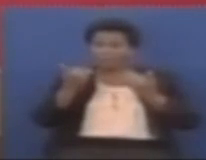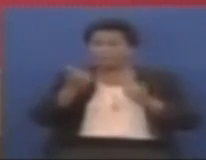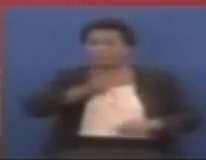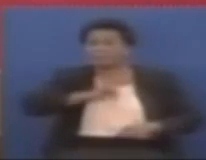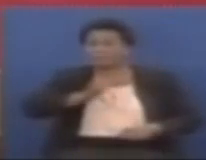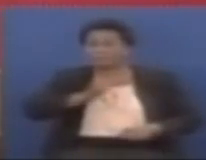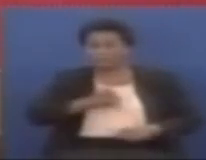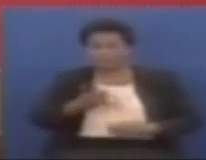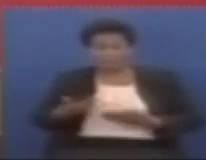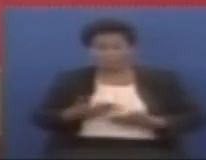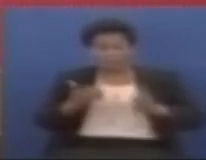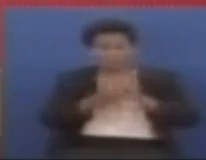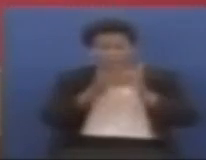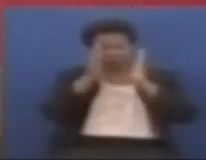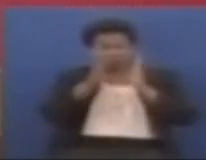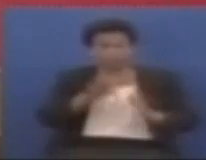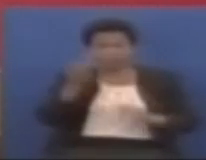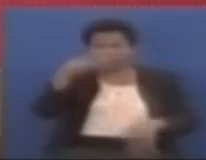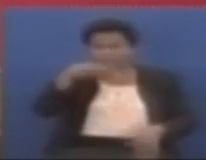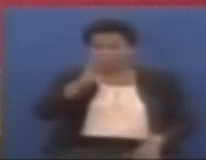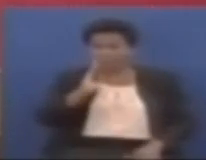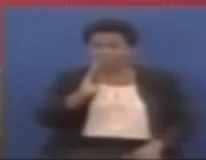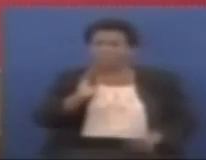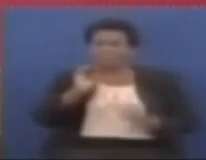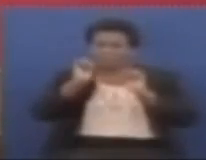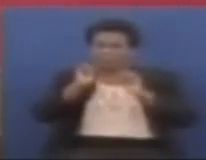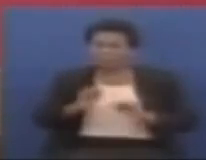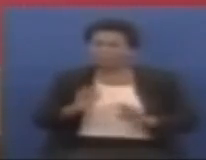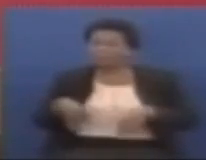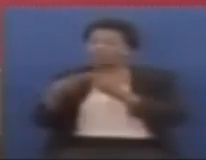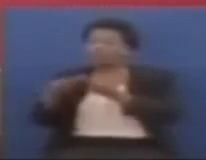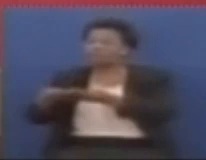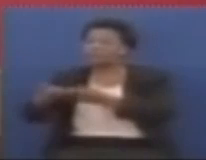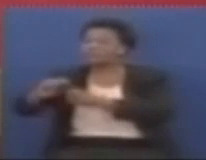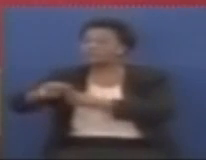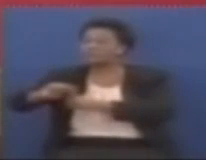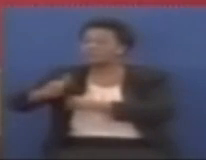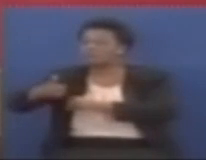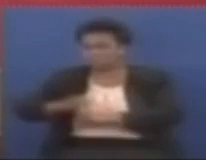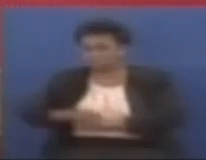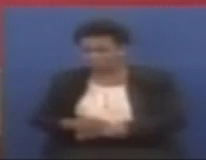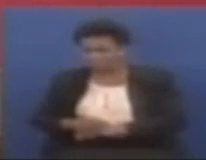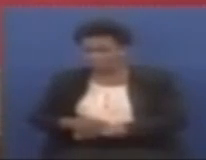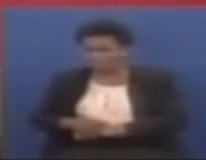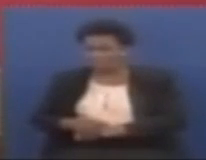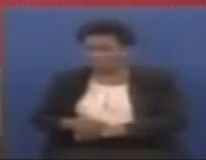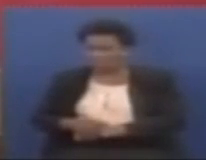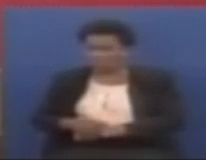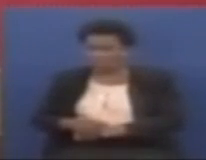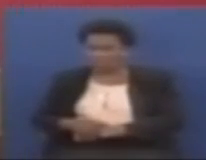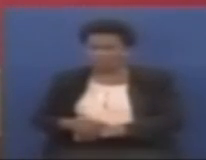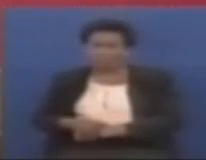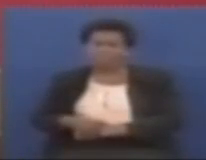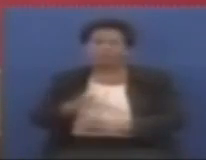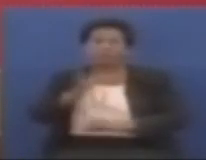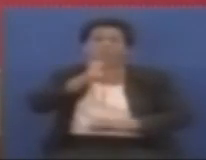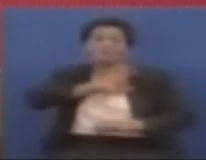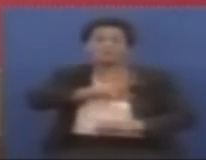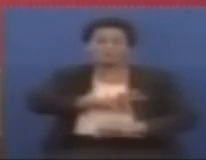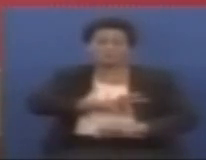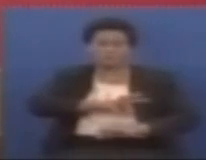mkuu wa serikali kwa ajili ya uratibu, usimamizi na uendeshaji. Mheshimiwa